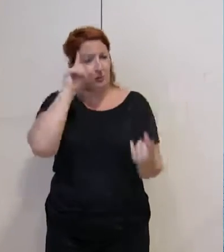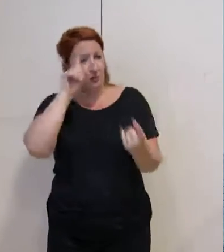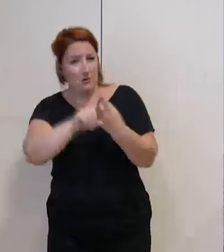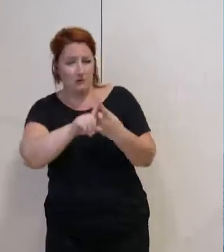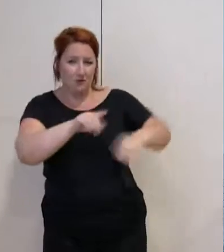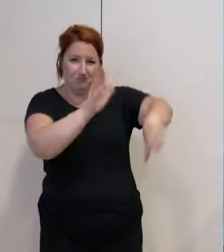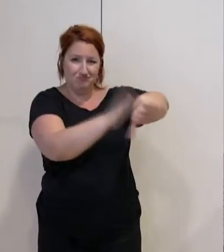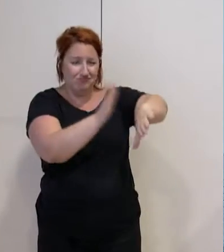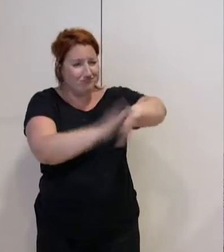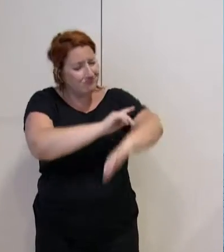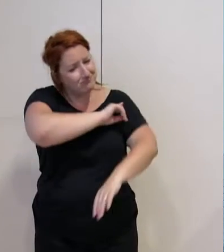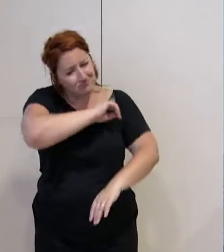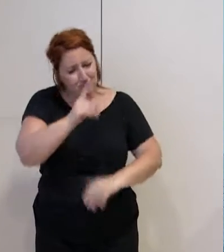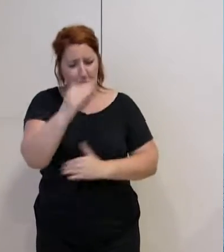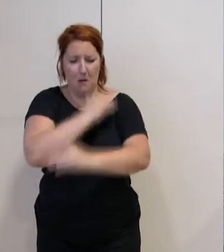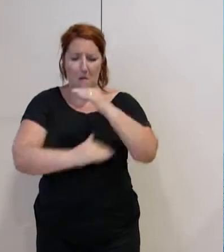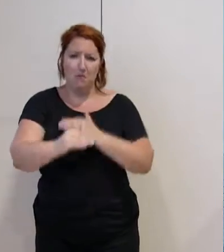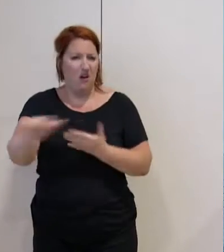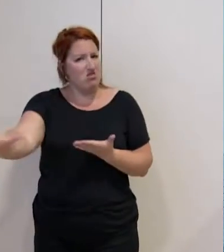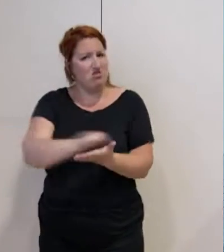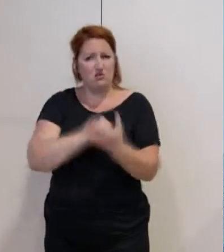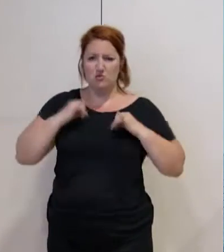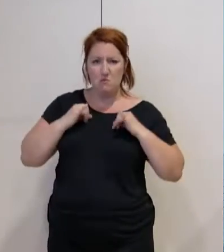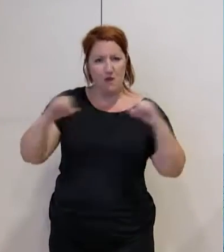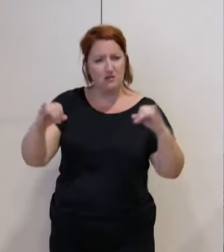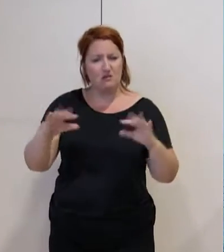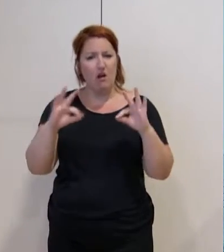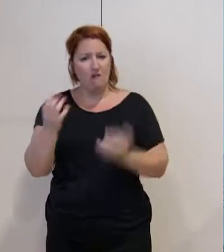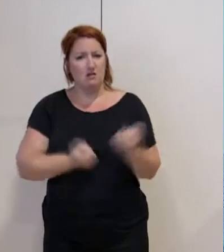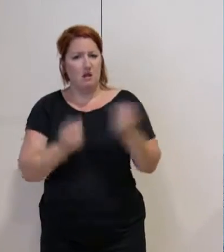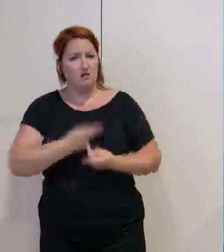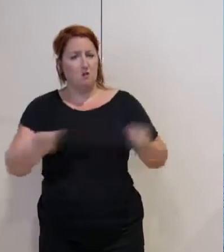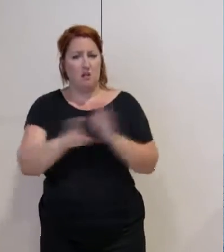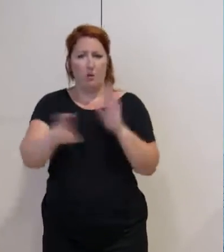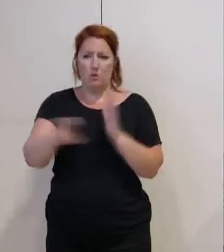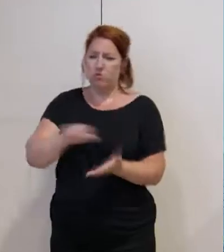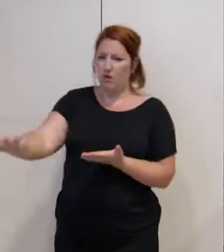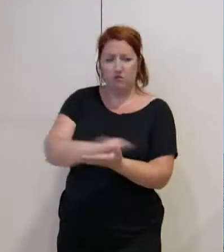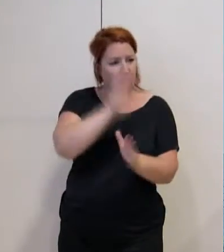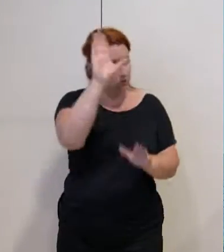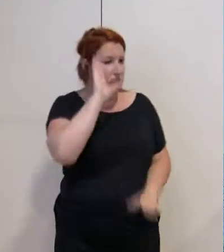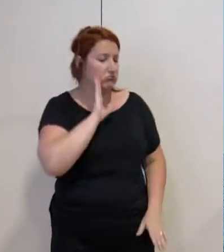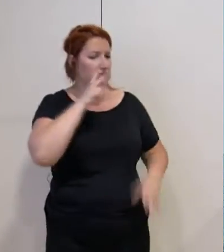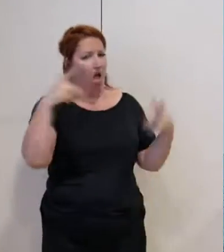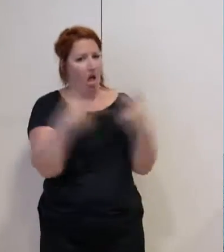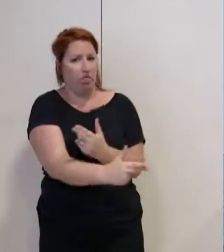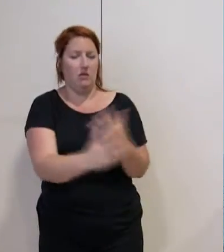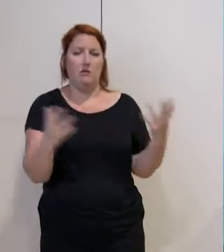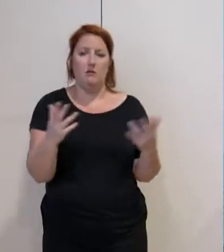considérons comme votre plan de destruction massive du service public grenoblois. Pétition pour sauver la bibliothèque